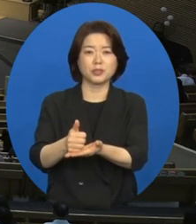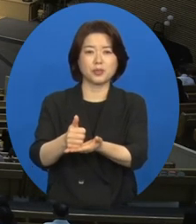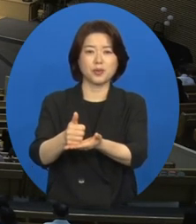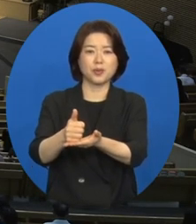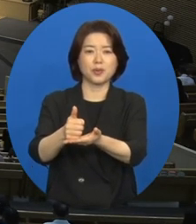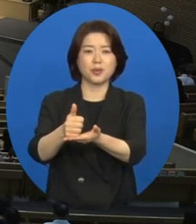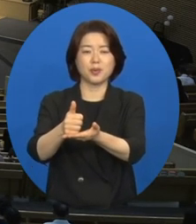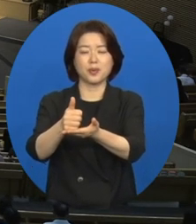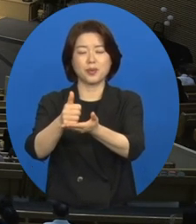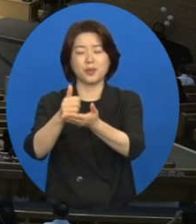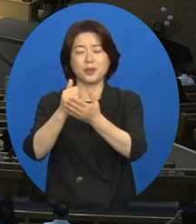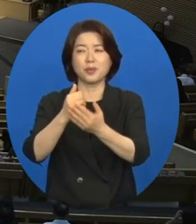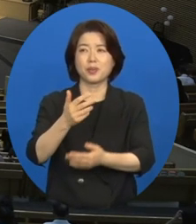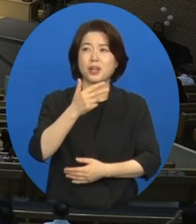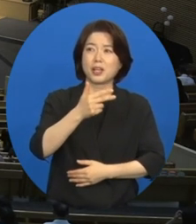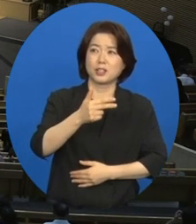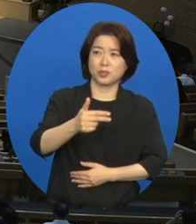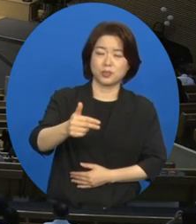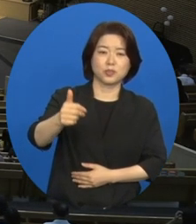경외함으로